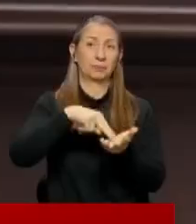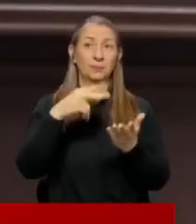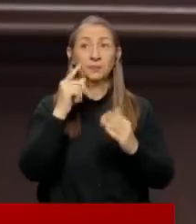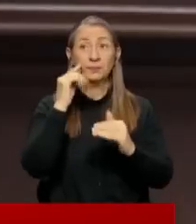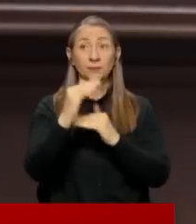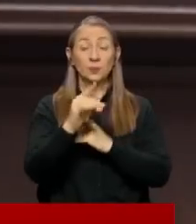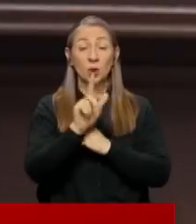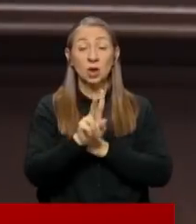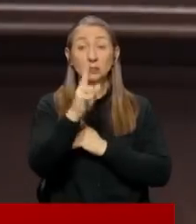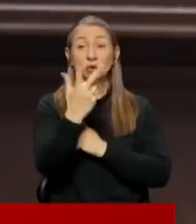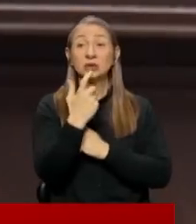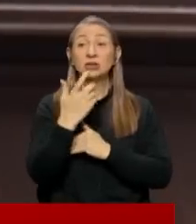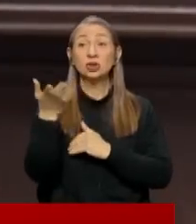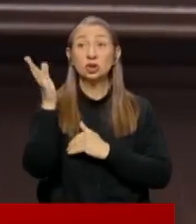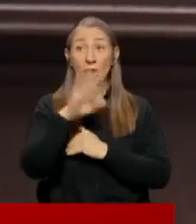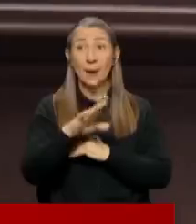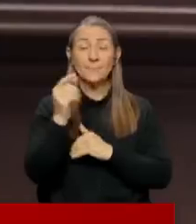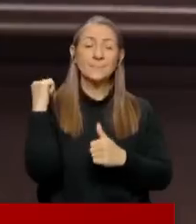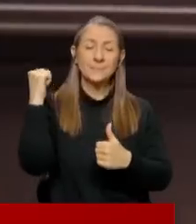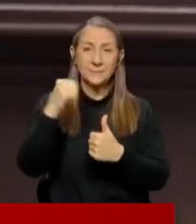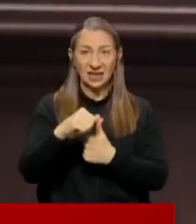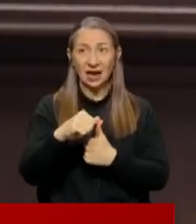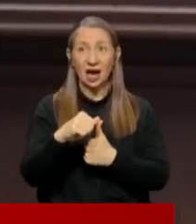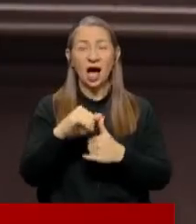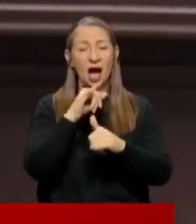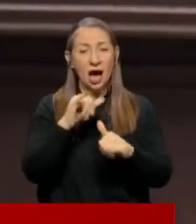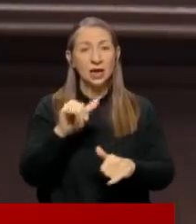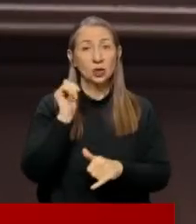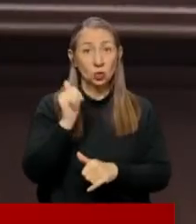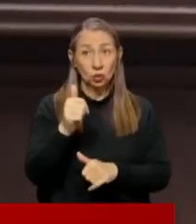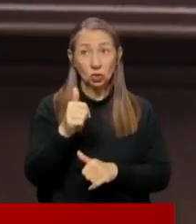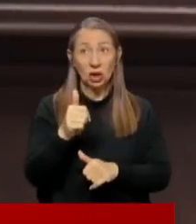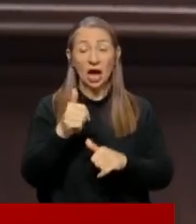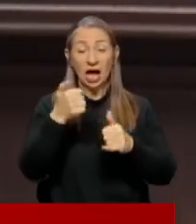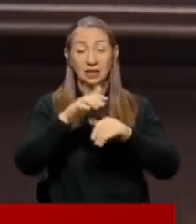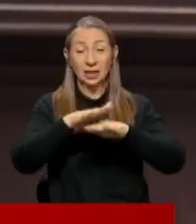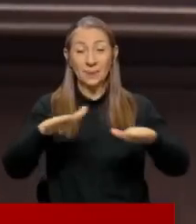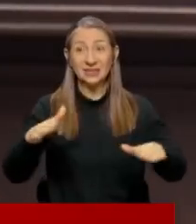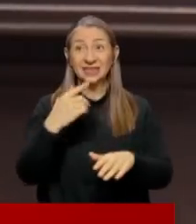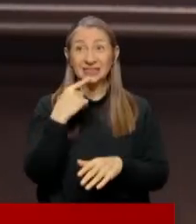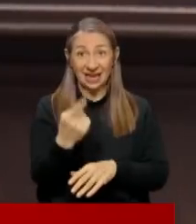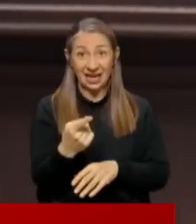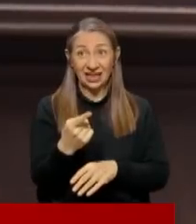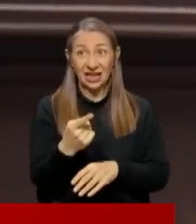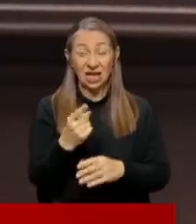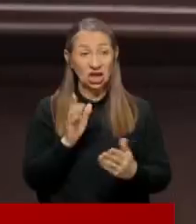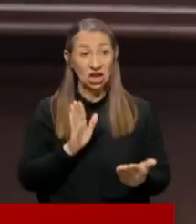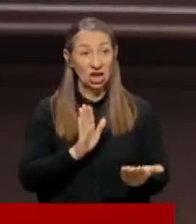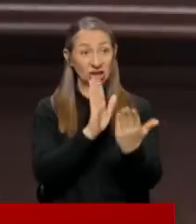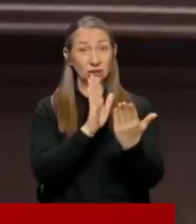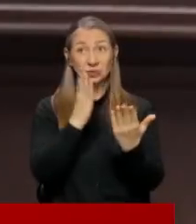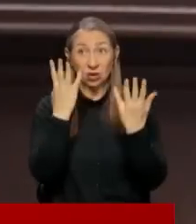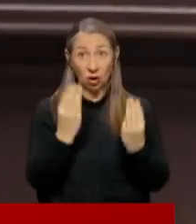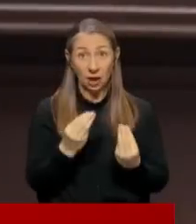Milletimiz 73 yıl sonra bir kez daha aynı gün altılı masa diyerek karşımıza